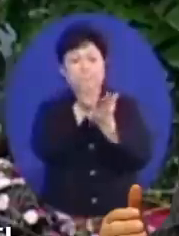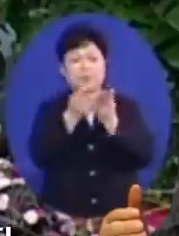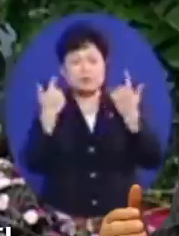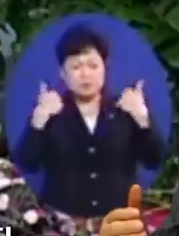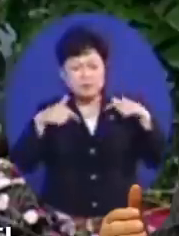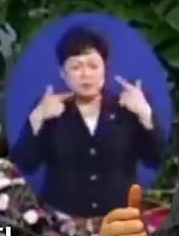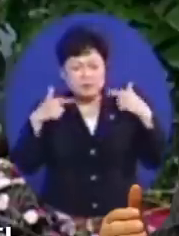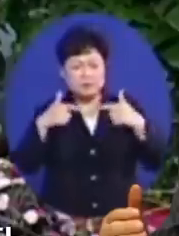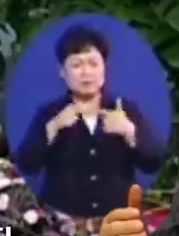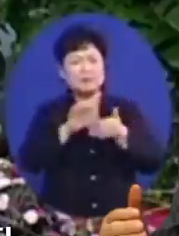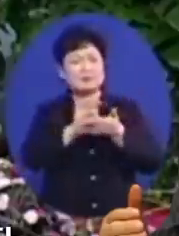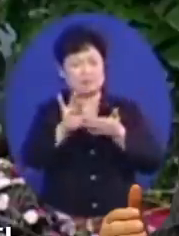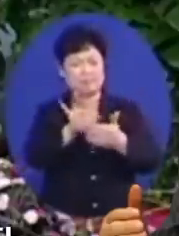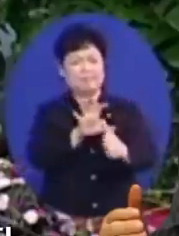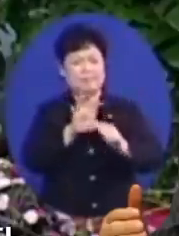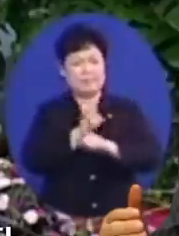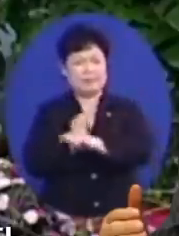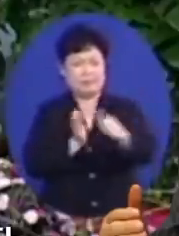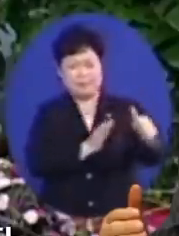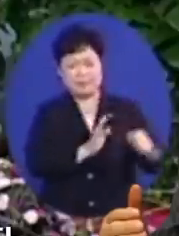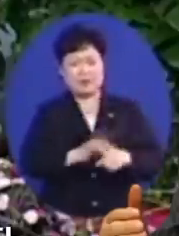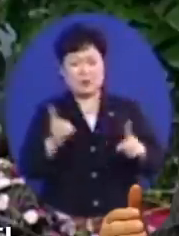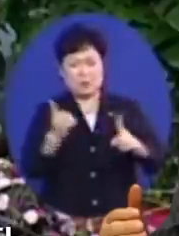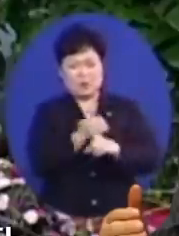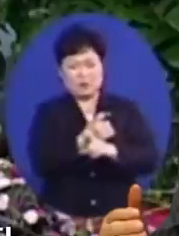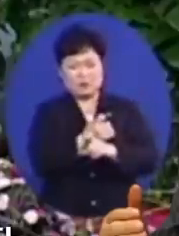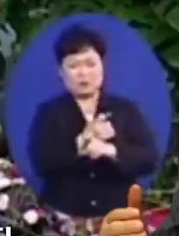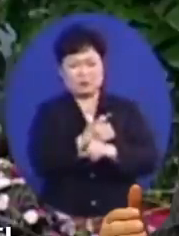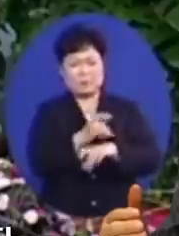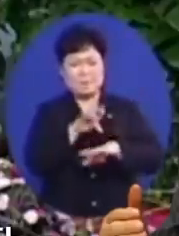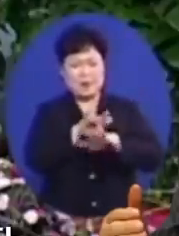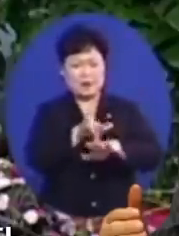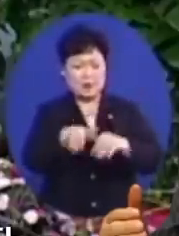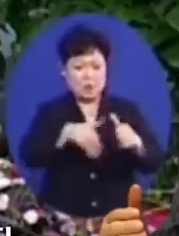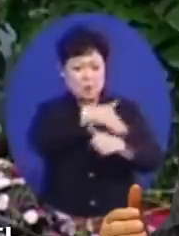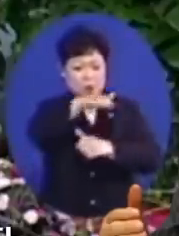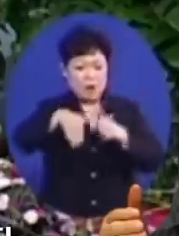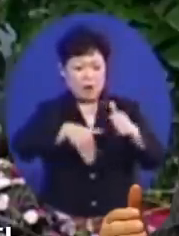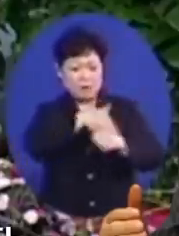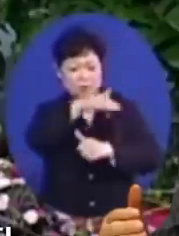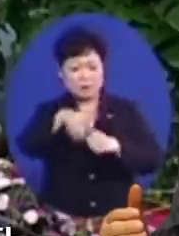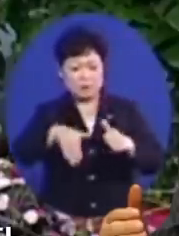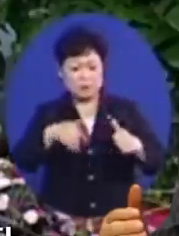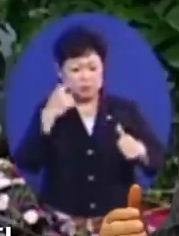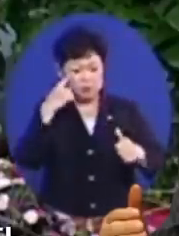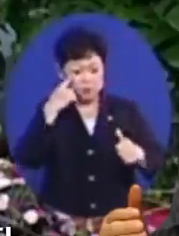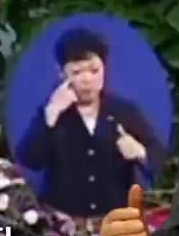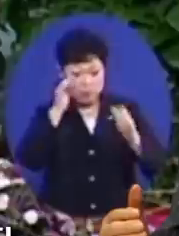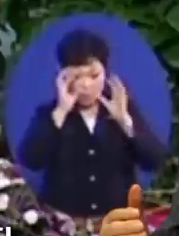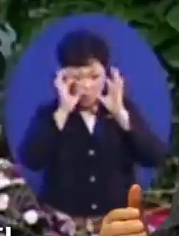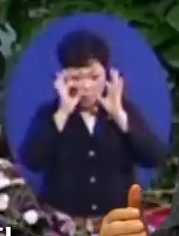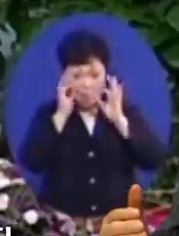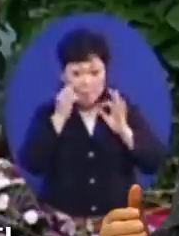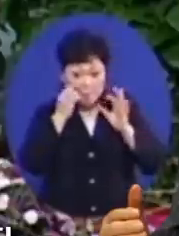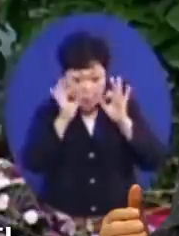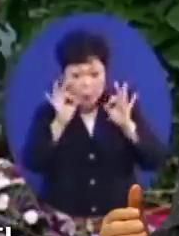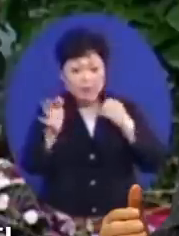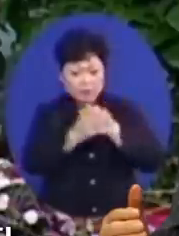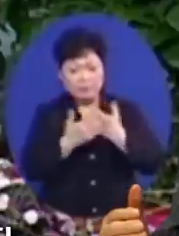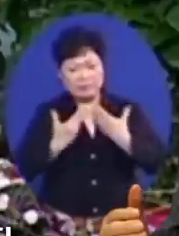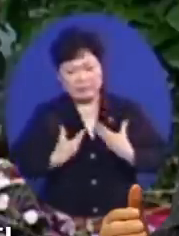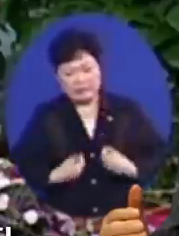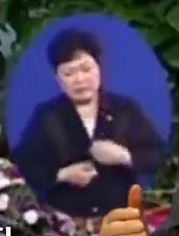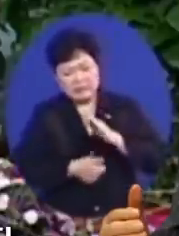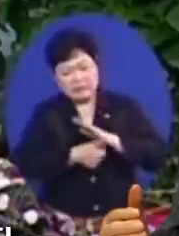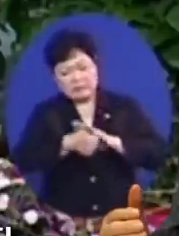사용해야 되는 것입니다. 우리의 원수 아말렉은 우리에게 환경과 눈에 보이는 현실을 바라보게 하므로 우리를 낙심시키고 희망찬 꿈을